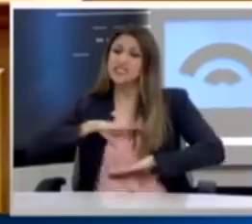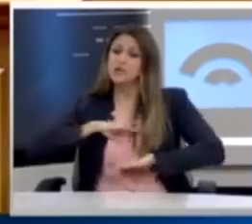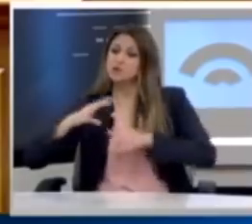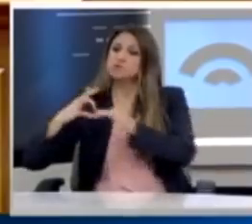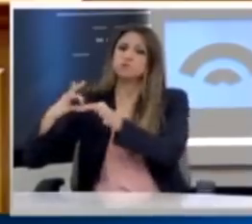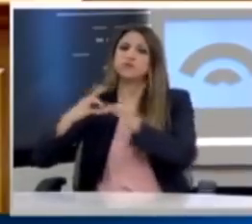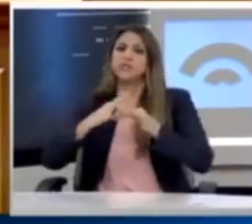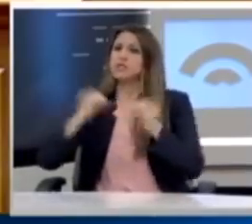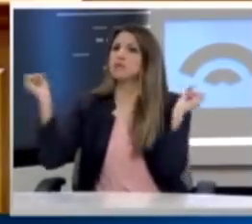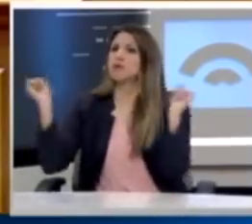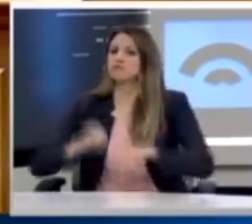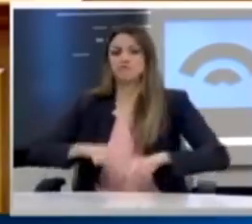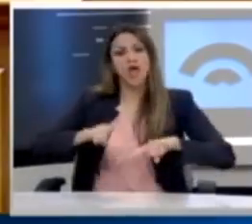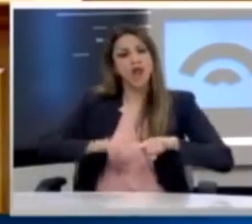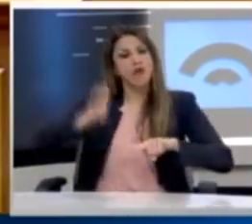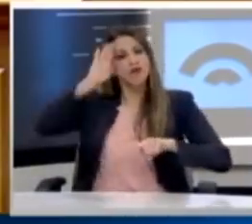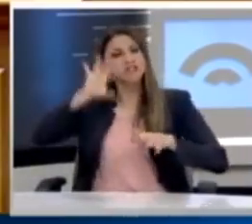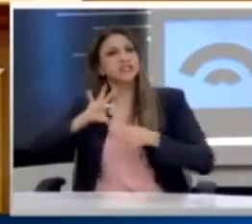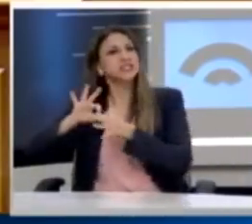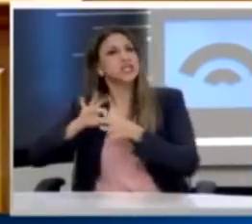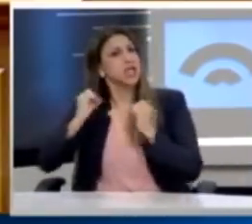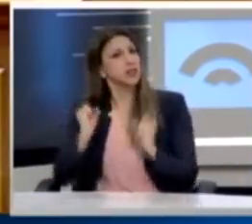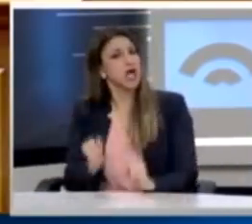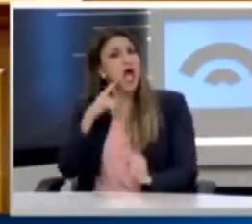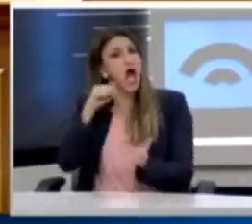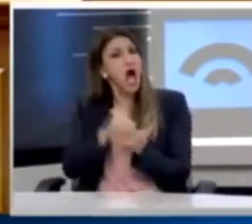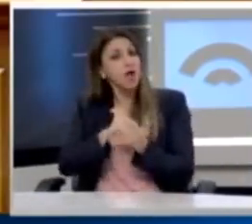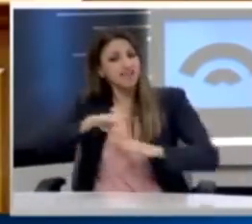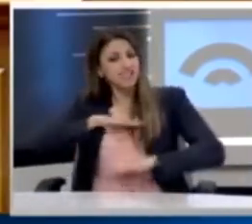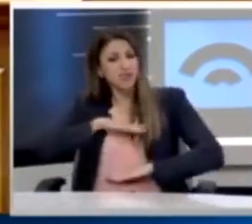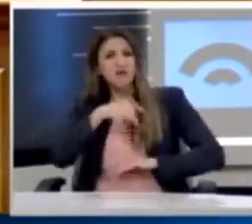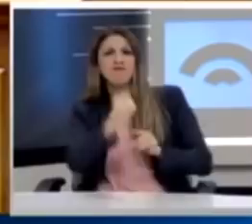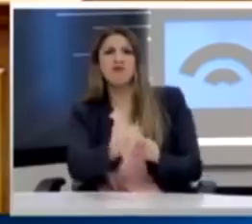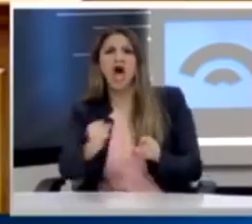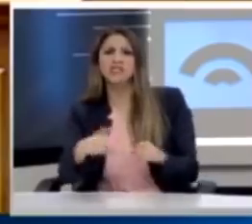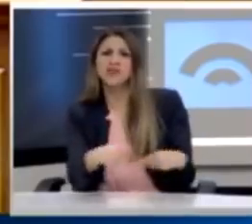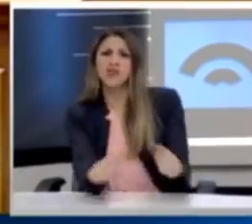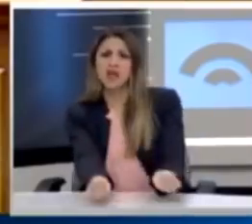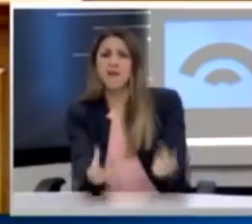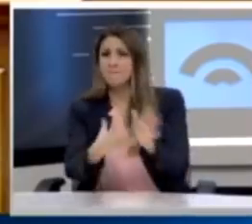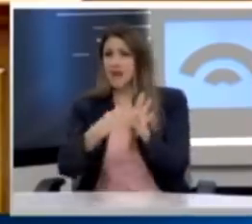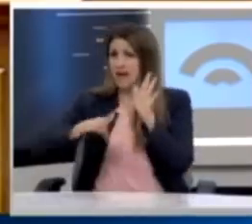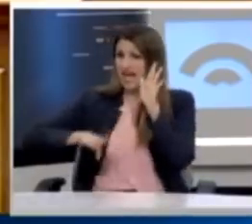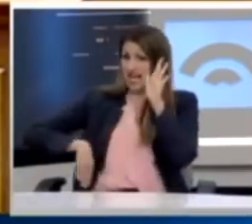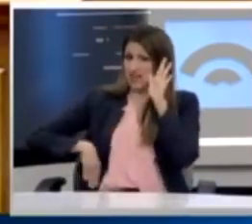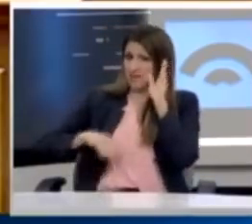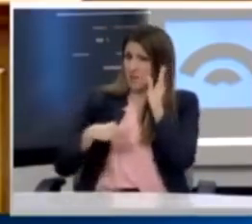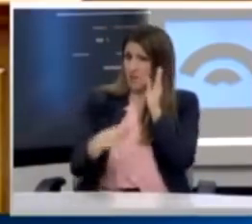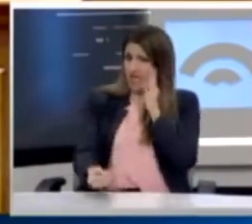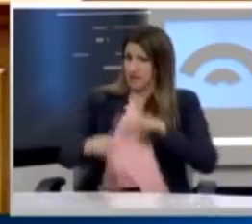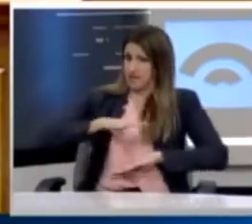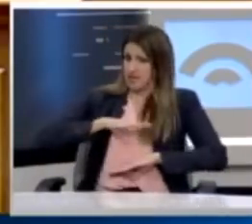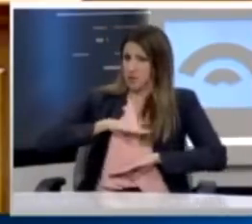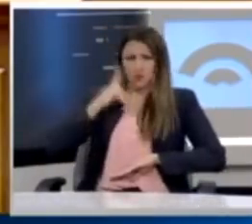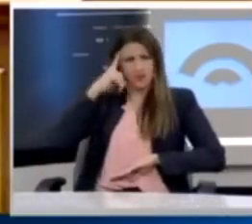συνεργασίας, προσφέροντας επιπλέον τοποθεσίες εκτός του κόλπου της Σούδας για να υποστηρίξει τις στρατιωτικές